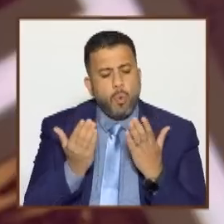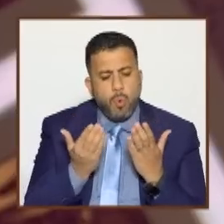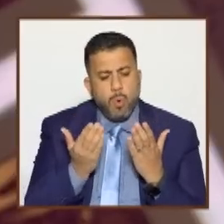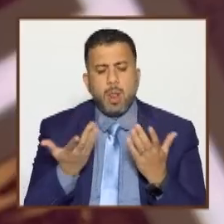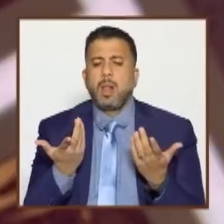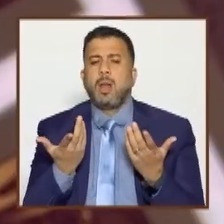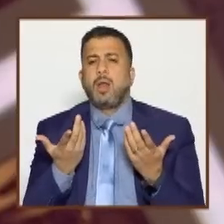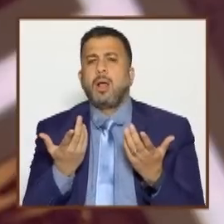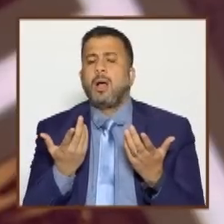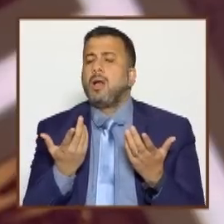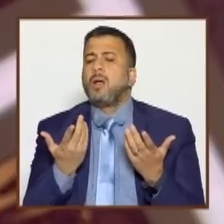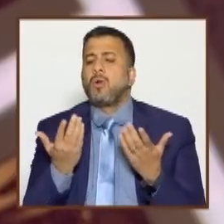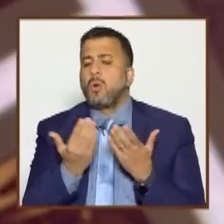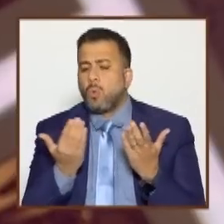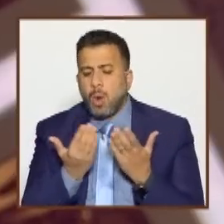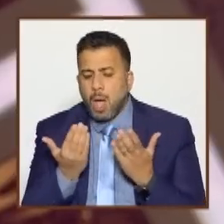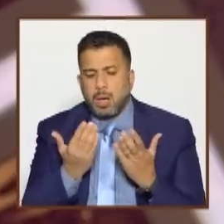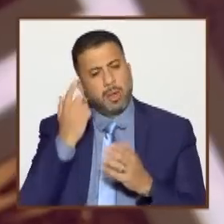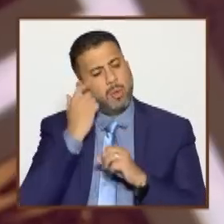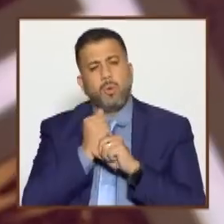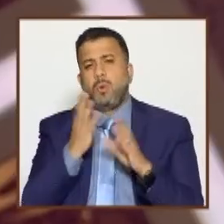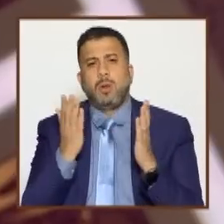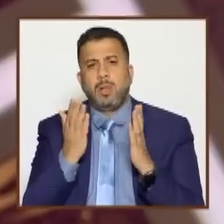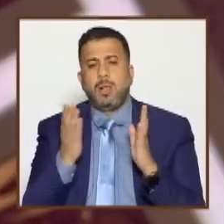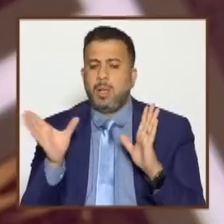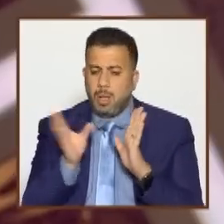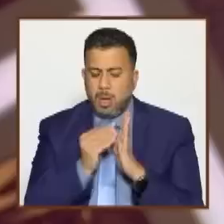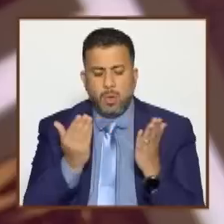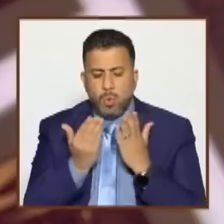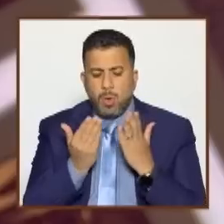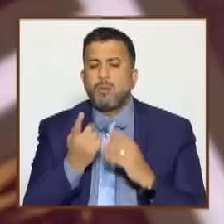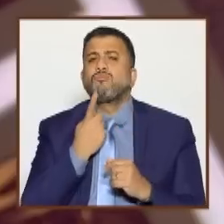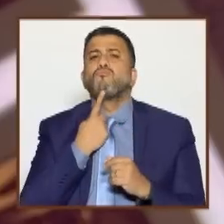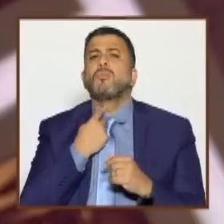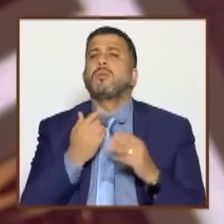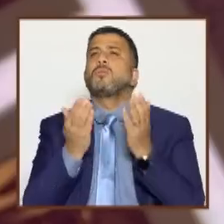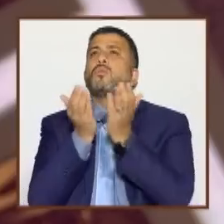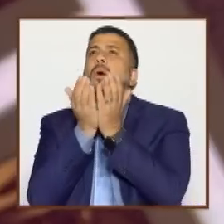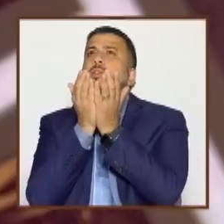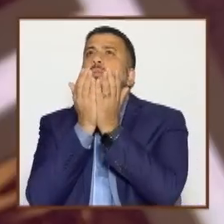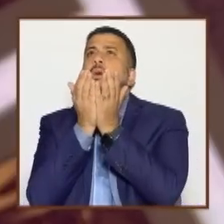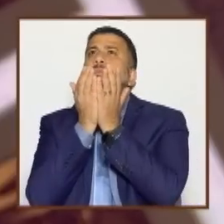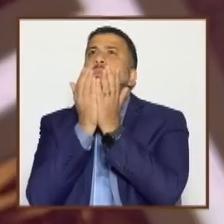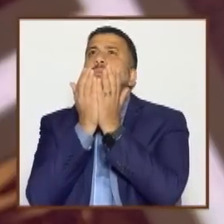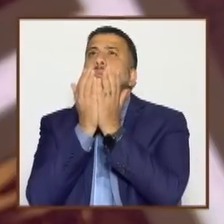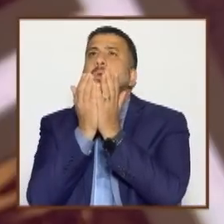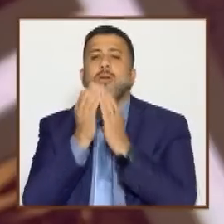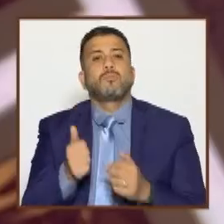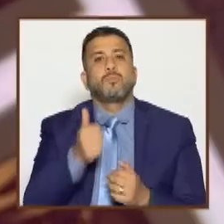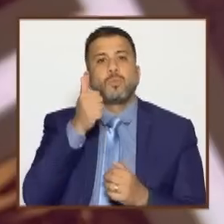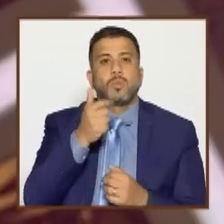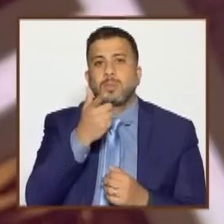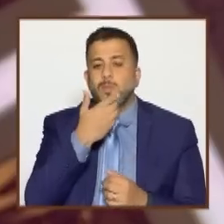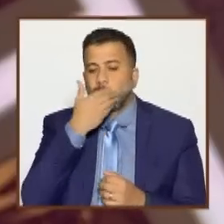مناسبة لك في هذا الوقت. تريد أن تقرأ قرآن وتكمل ختمتك، طيب، تريد أن تدعو، وهذا الوقت من أفضل الأوقات